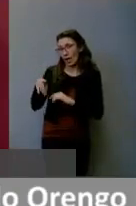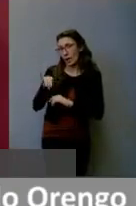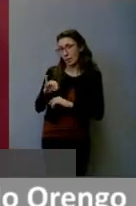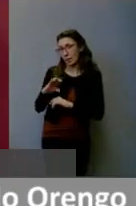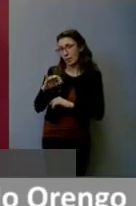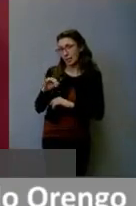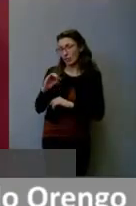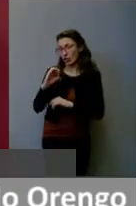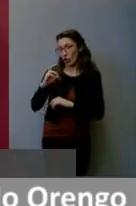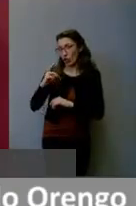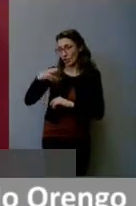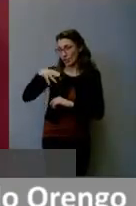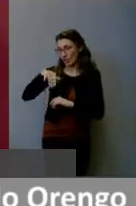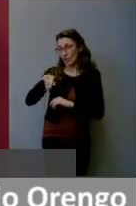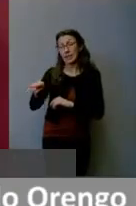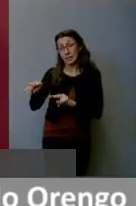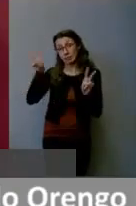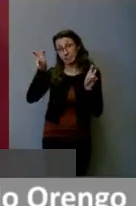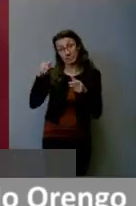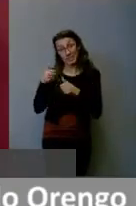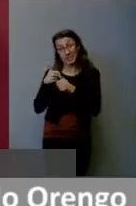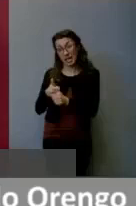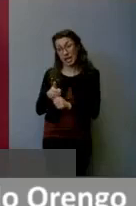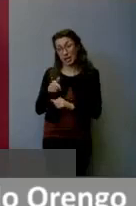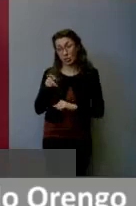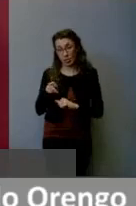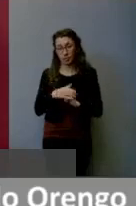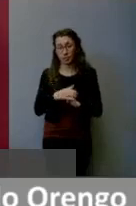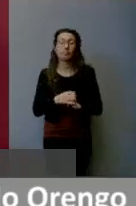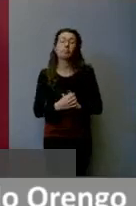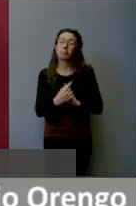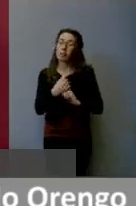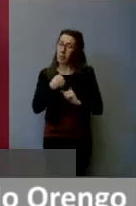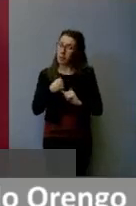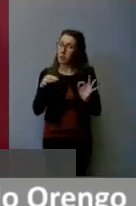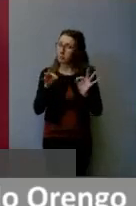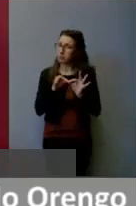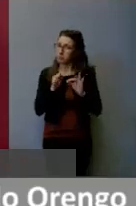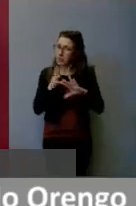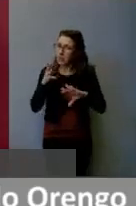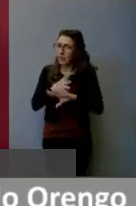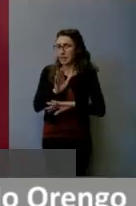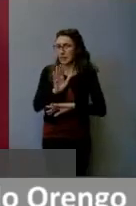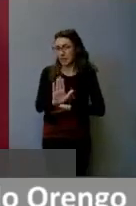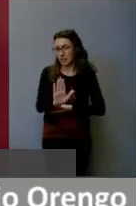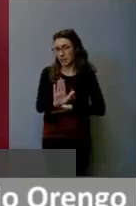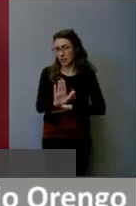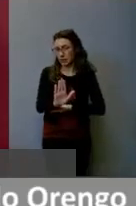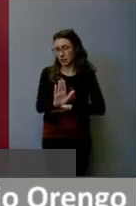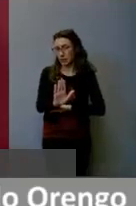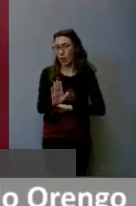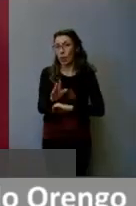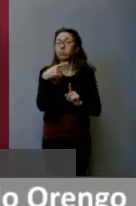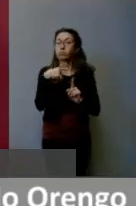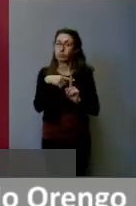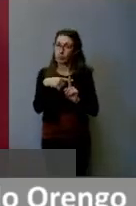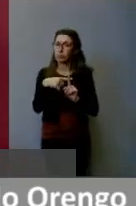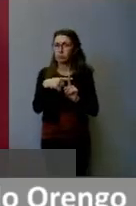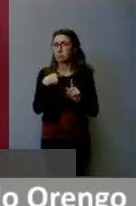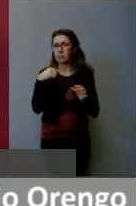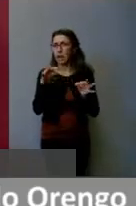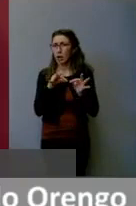questa questione. Condivido il suo intervento e condivido la finalità